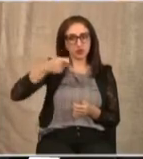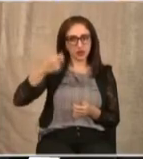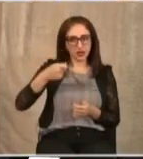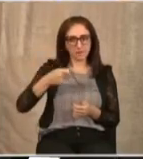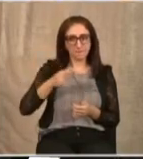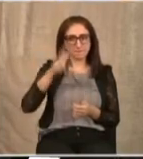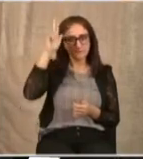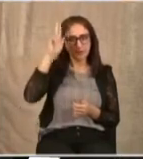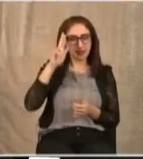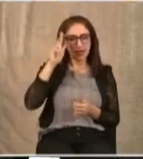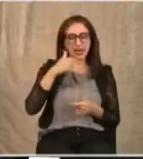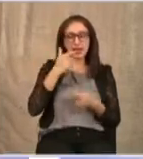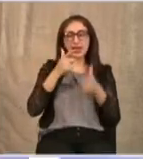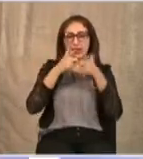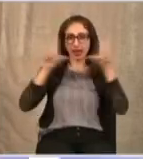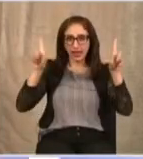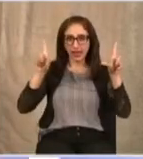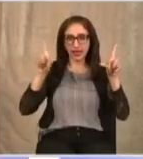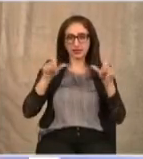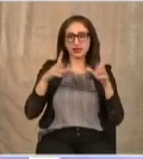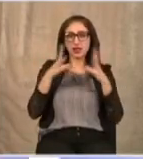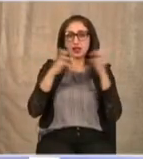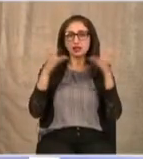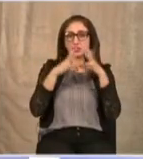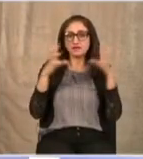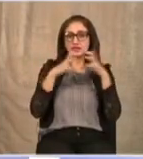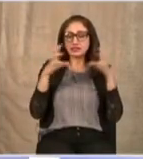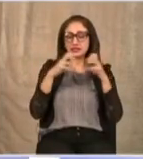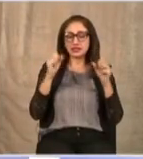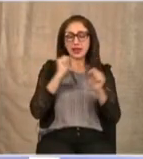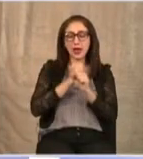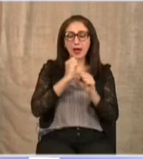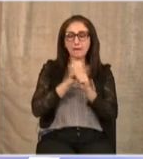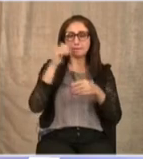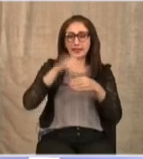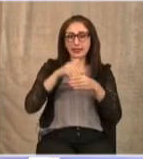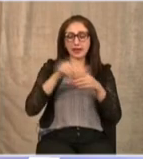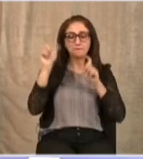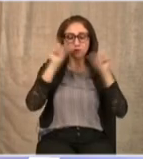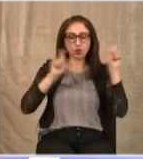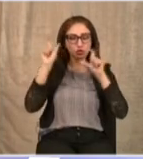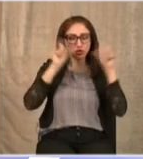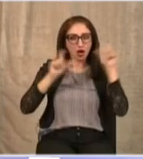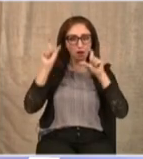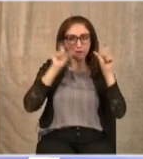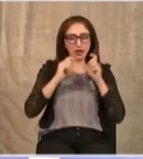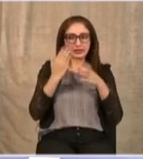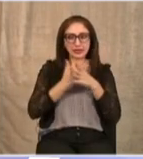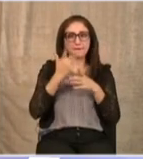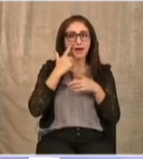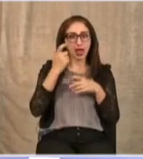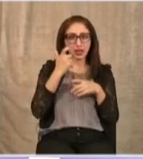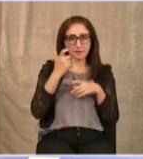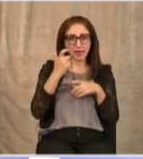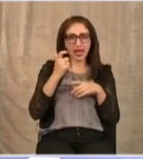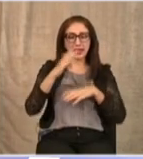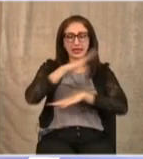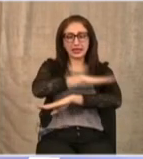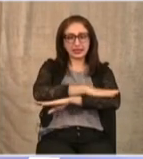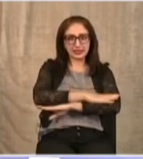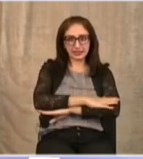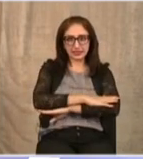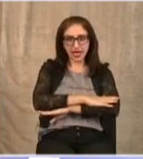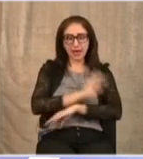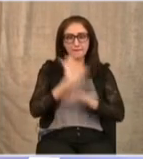بالاعلان عن تفاصيل اجراءات العمليه الانتخابيه المرتقبه حرصا على الالتزام